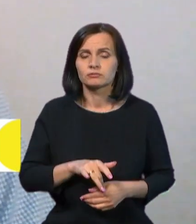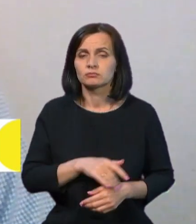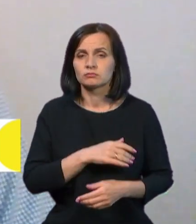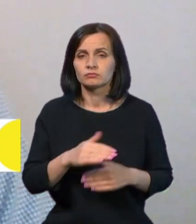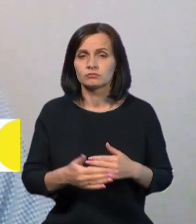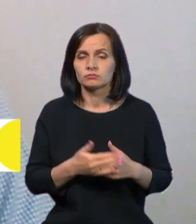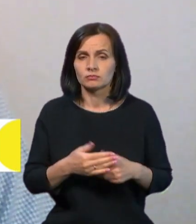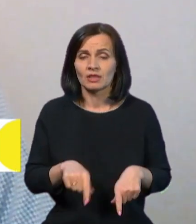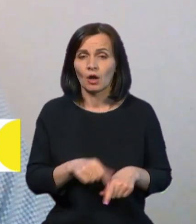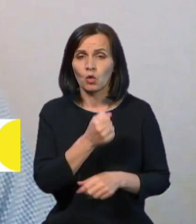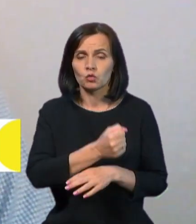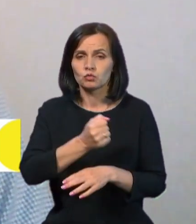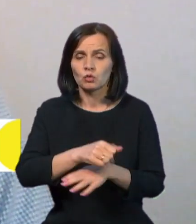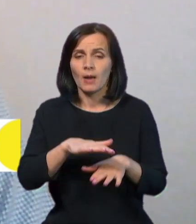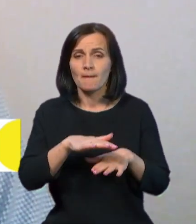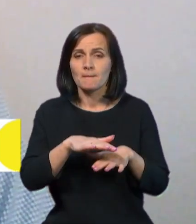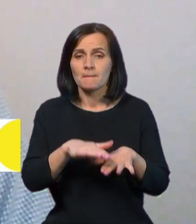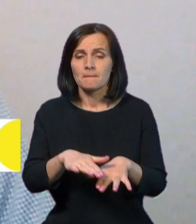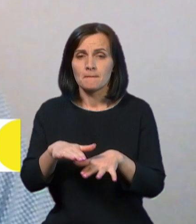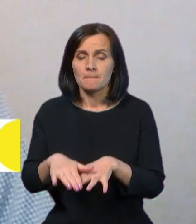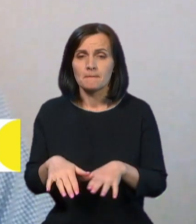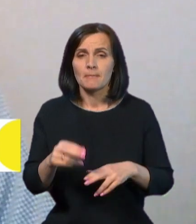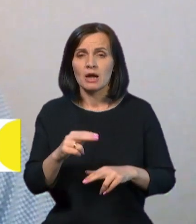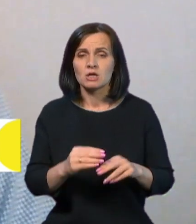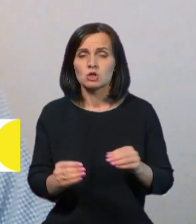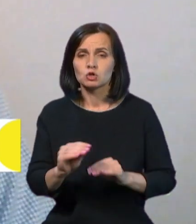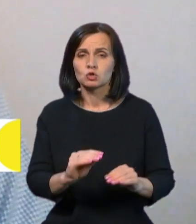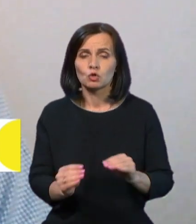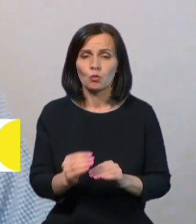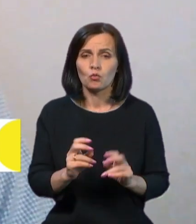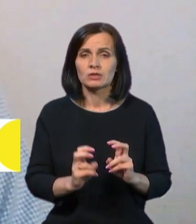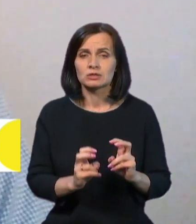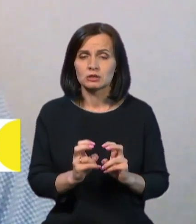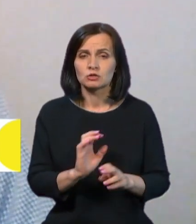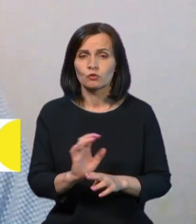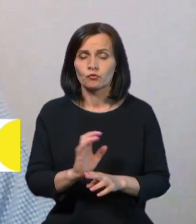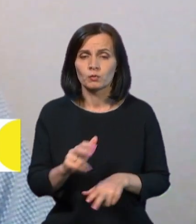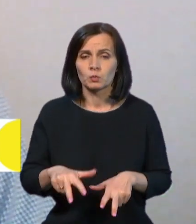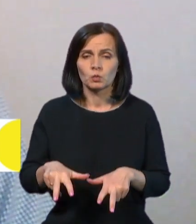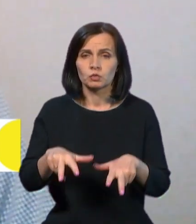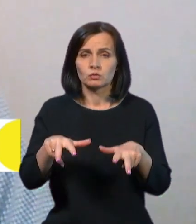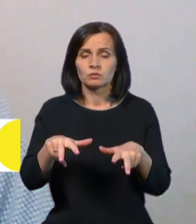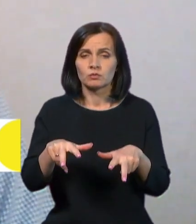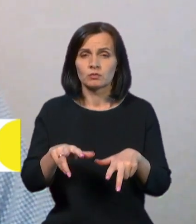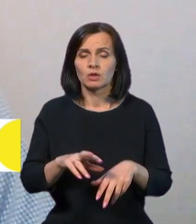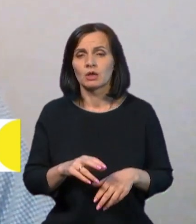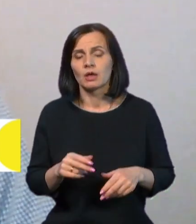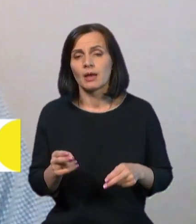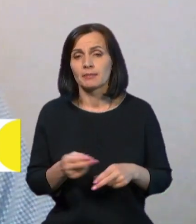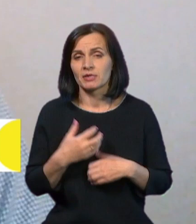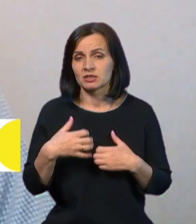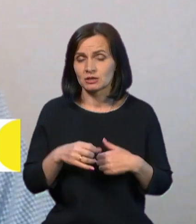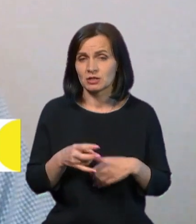по місцях збору, тобто по заводах з виробництва безпілотних літальних апаратів, як безпосередньо